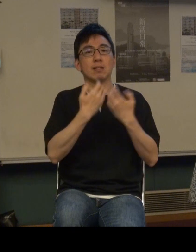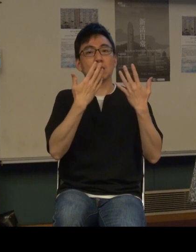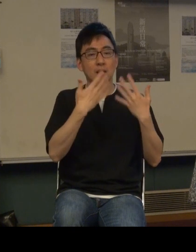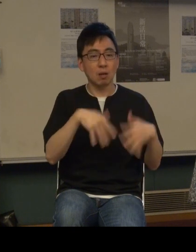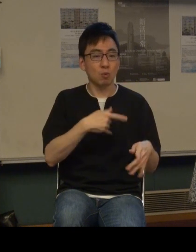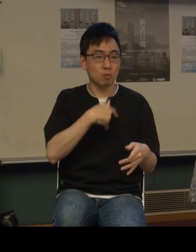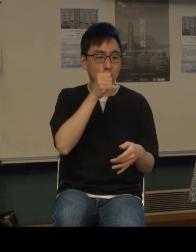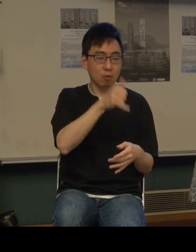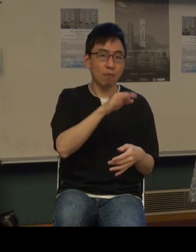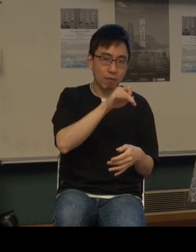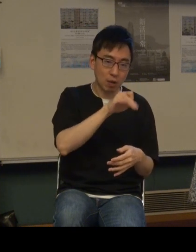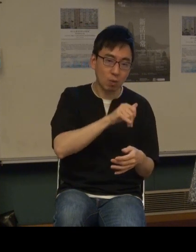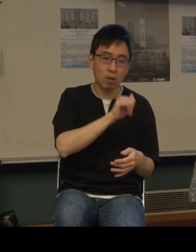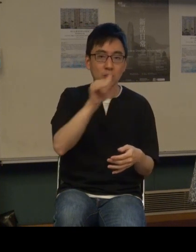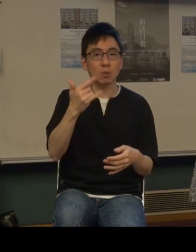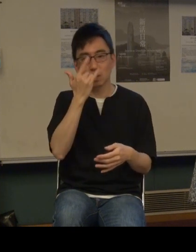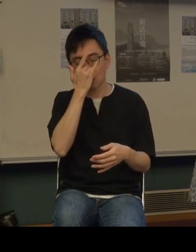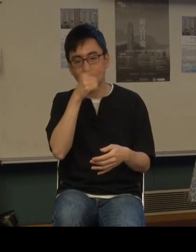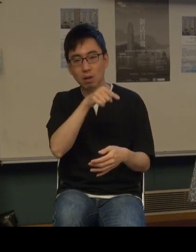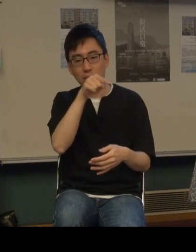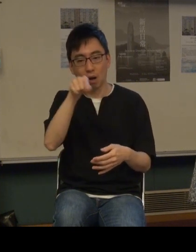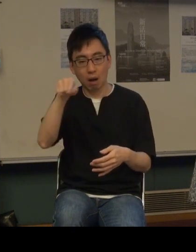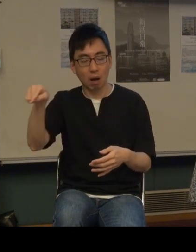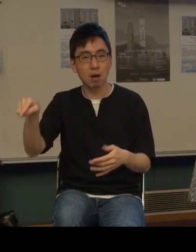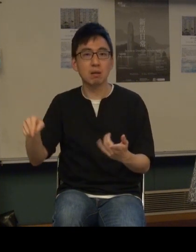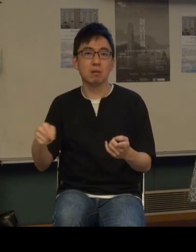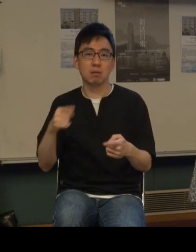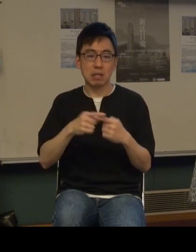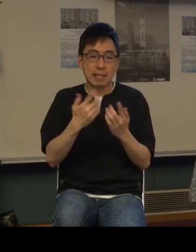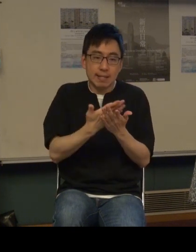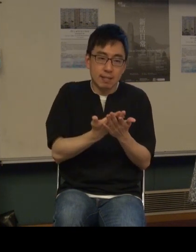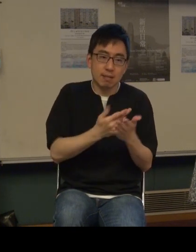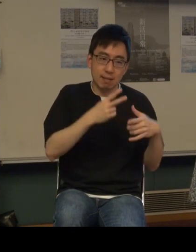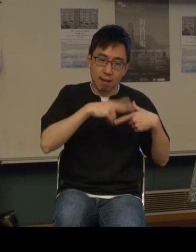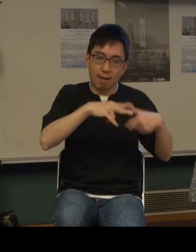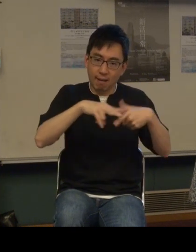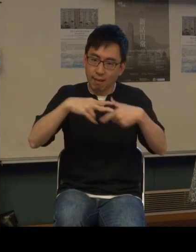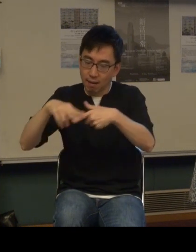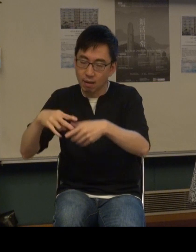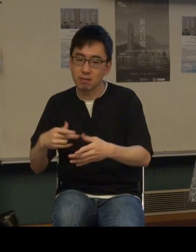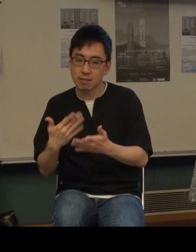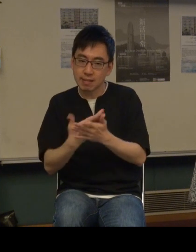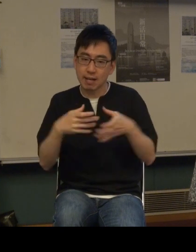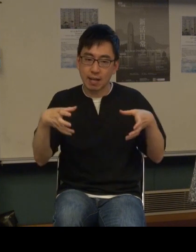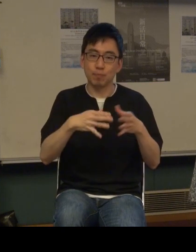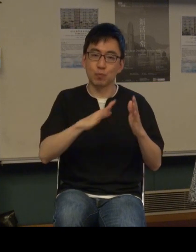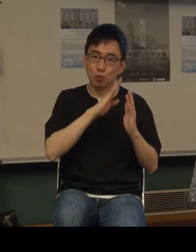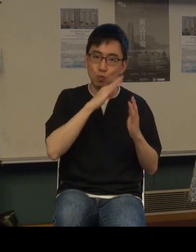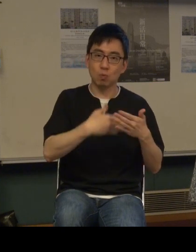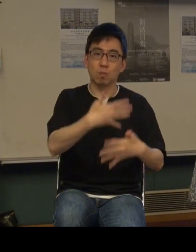嘅地方，喺法國、喺德國咧都係推行咗興建咧呢啲咁樣嘅集合住宅